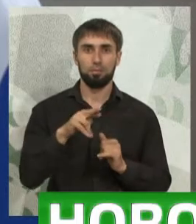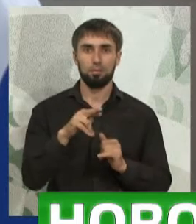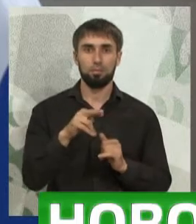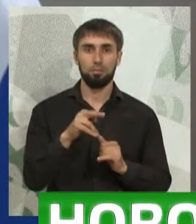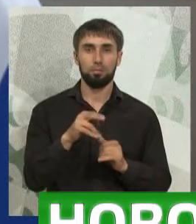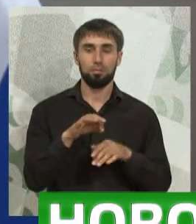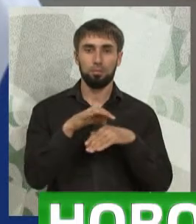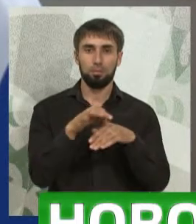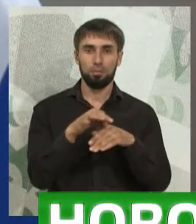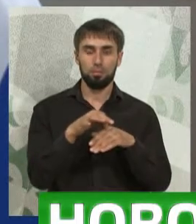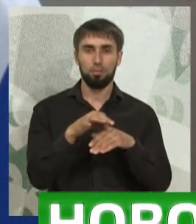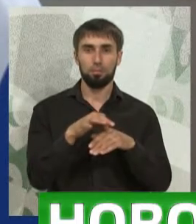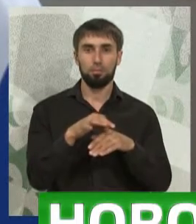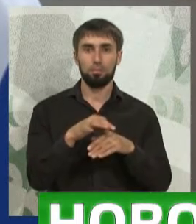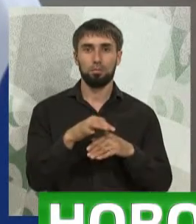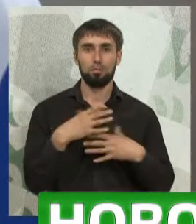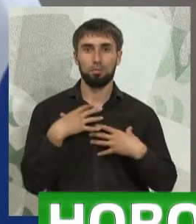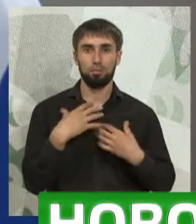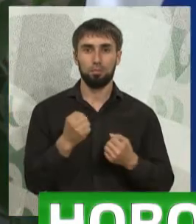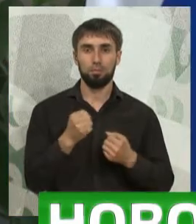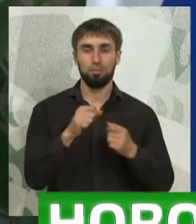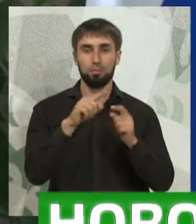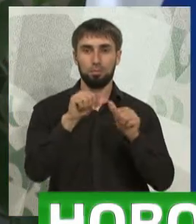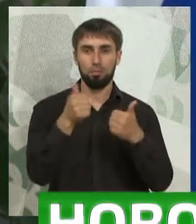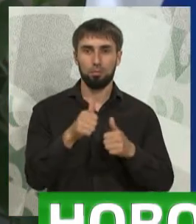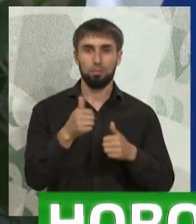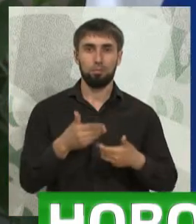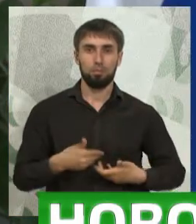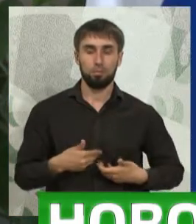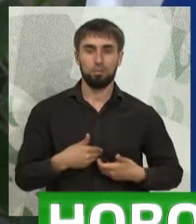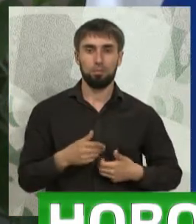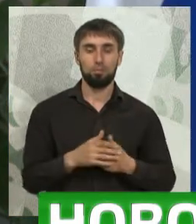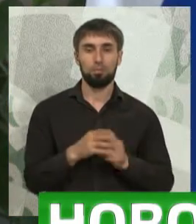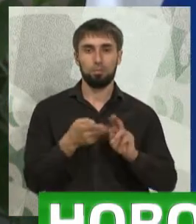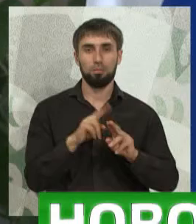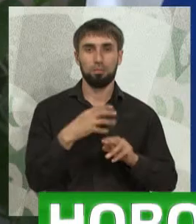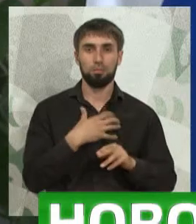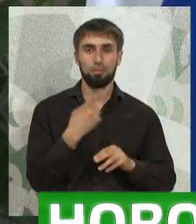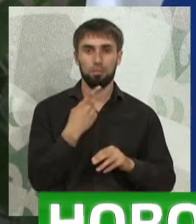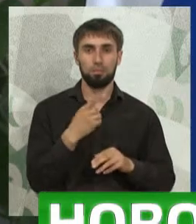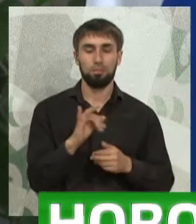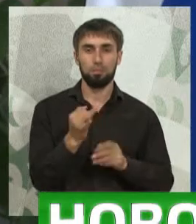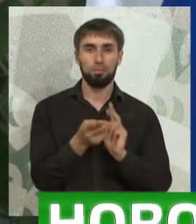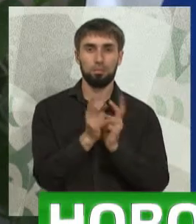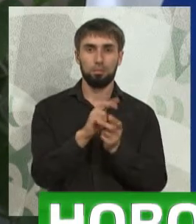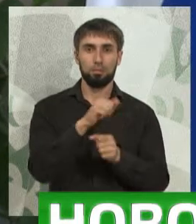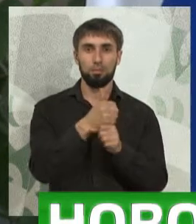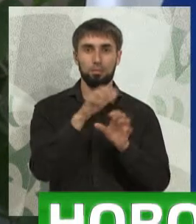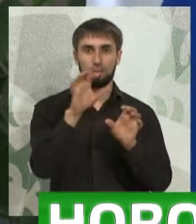ведения здорового образа жизни. Для меня это является очень важным. И внесение, так как мне кажется, в